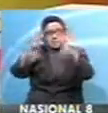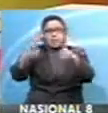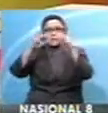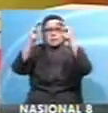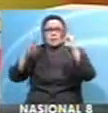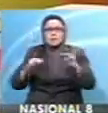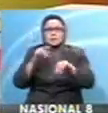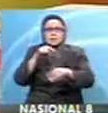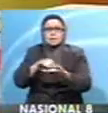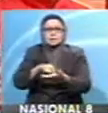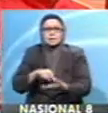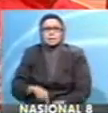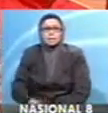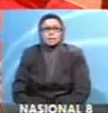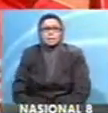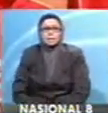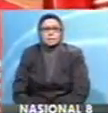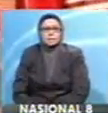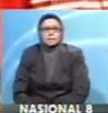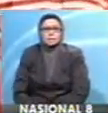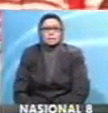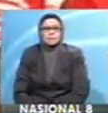ini hai ih